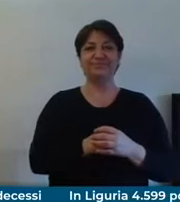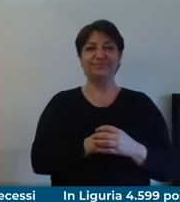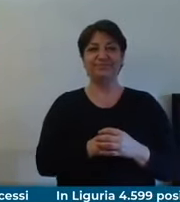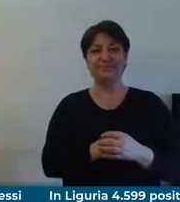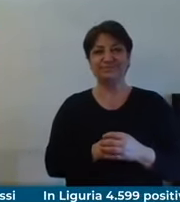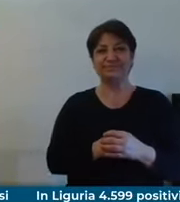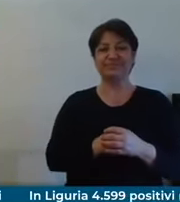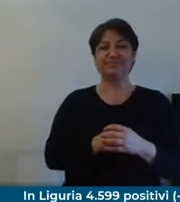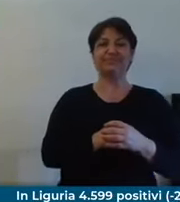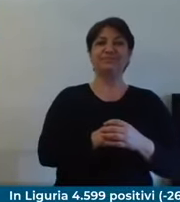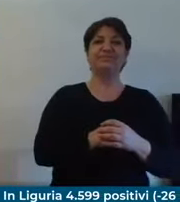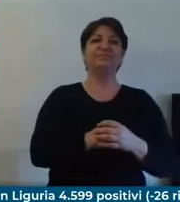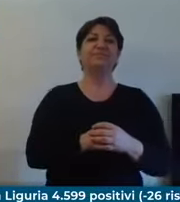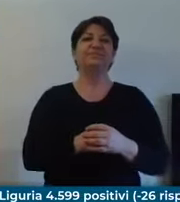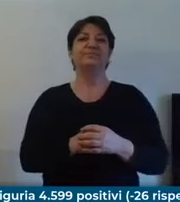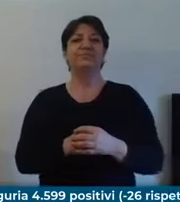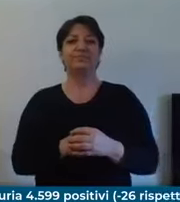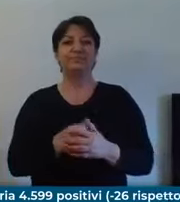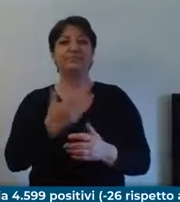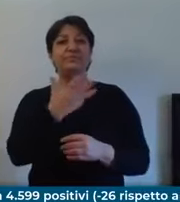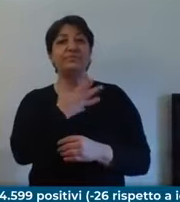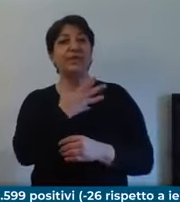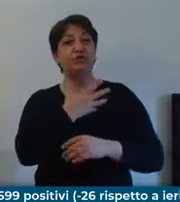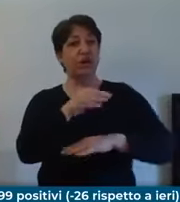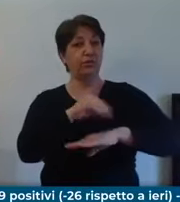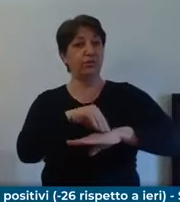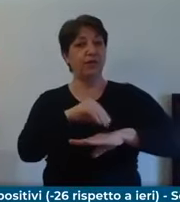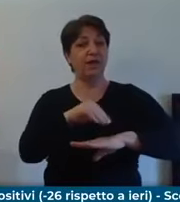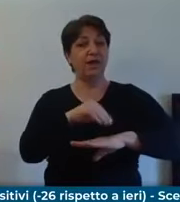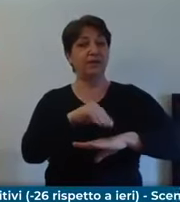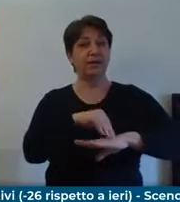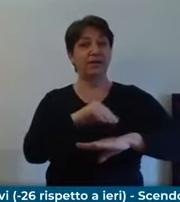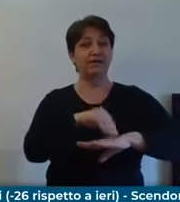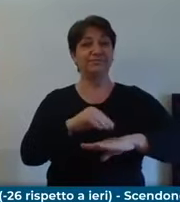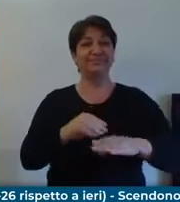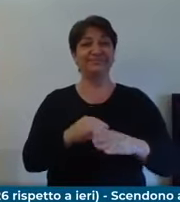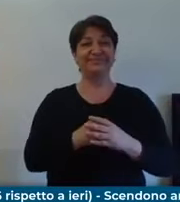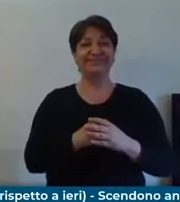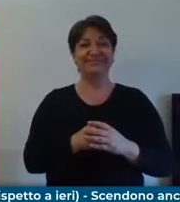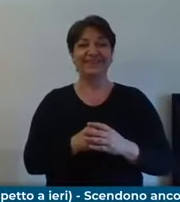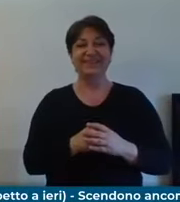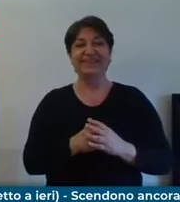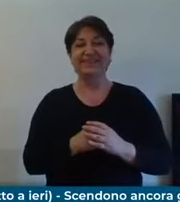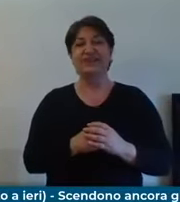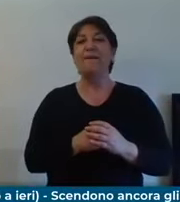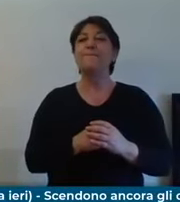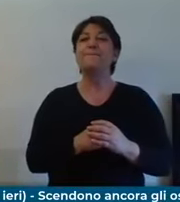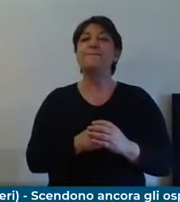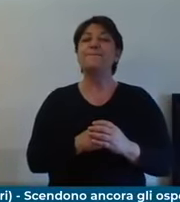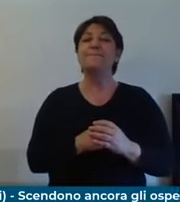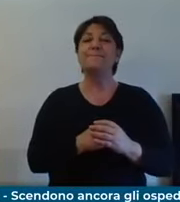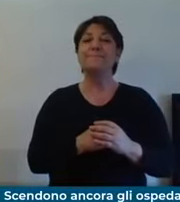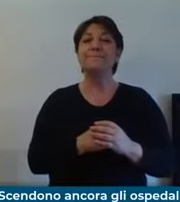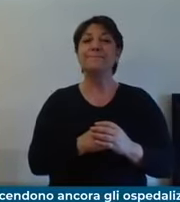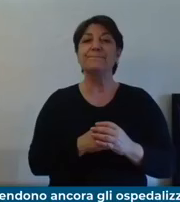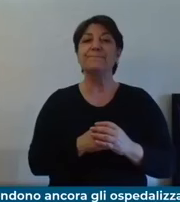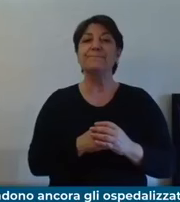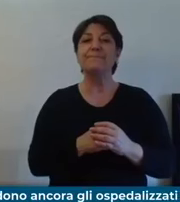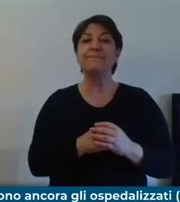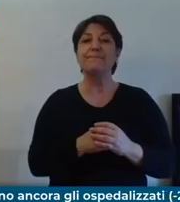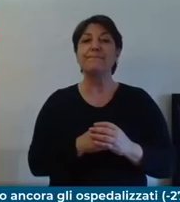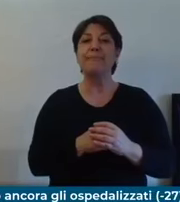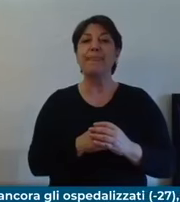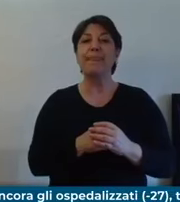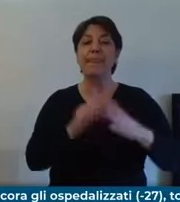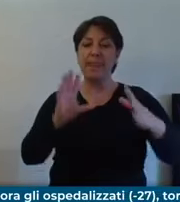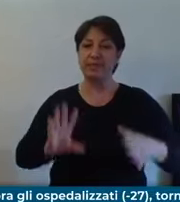Buonasera, perdoni, ma ci sono rimasto solo io, non so più chiedere sì, assolutamente, vabbè. Circa il problema delle persone